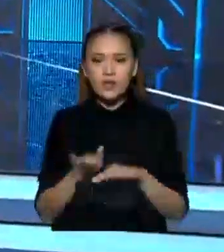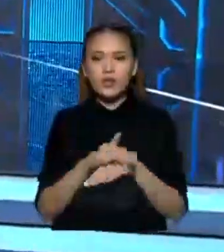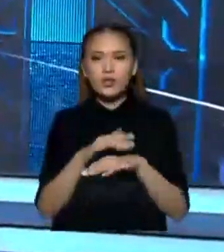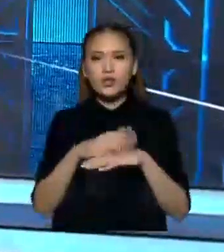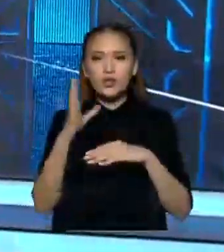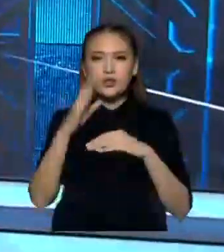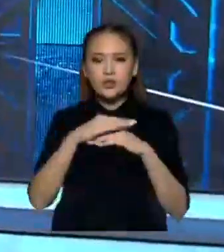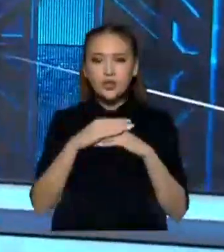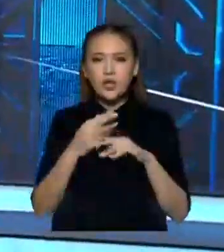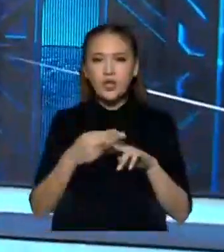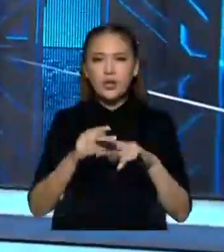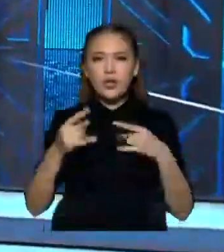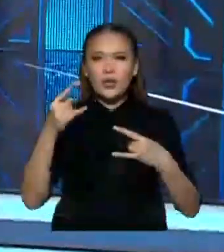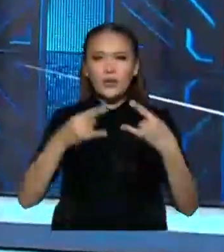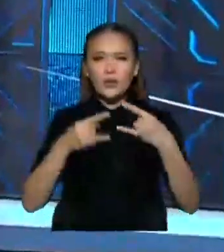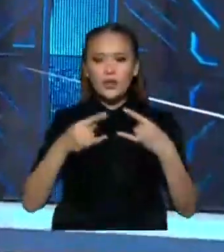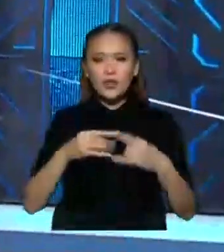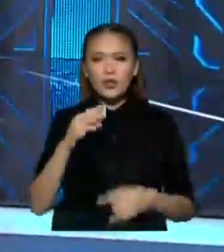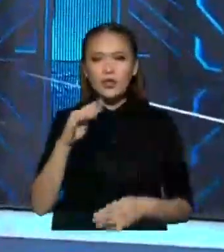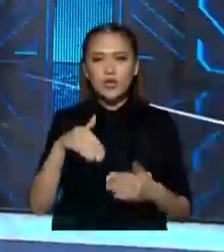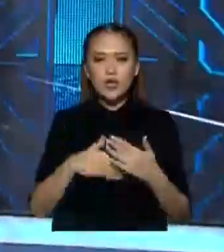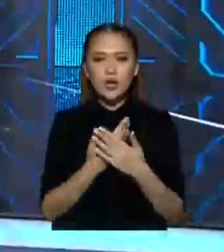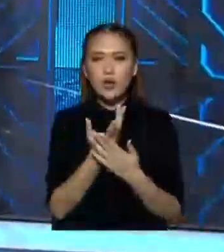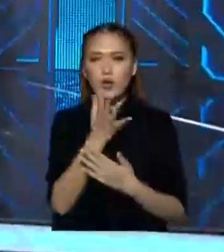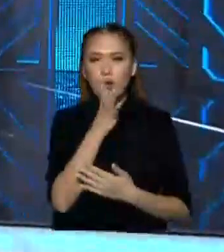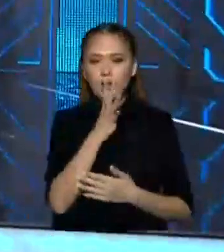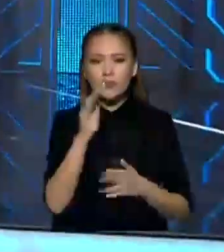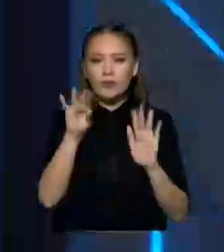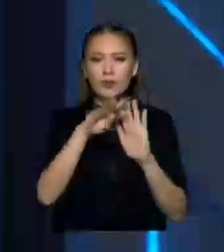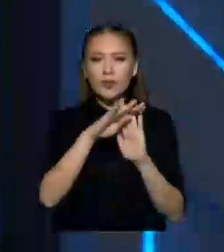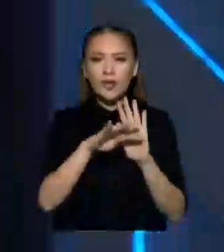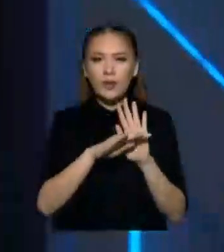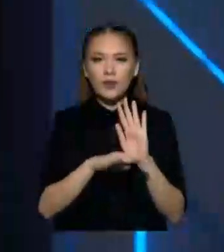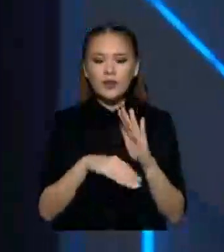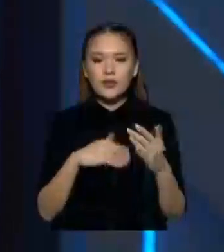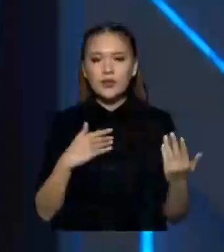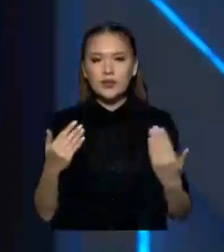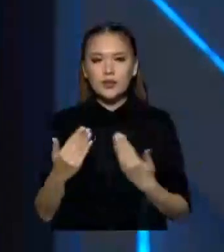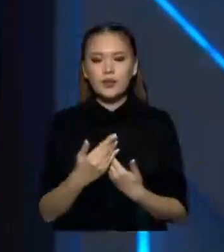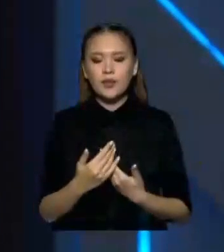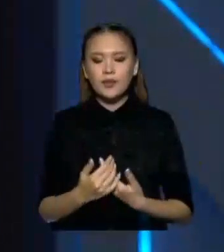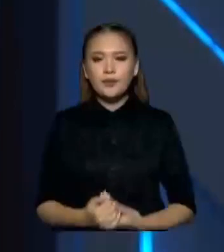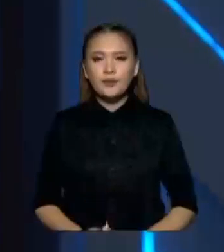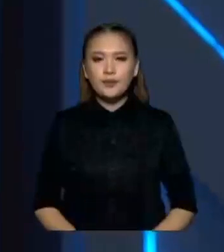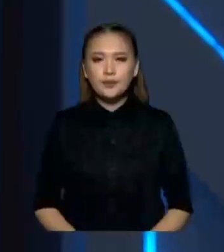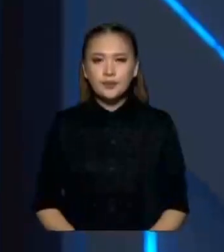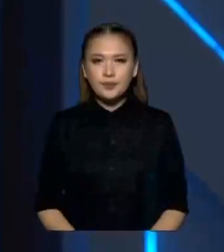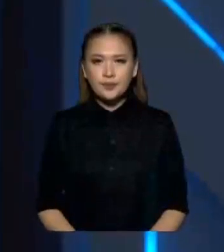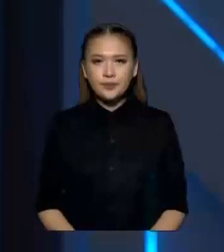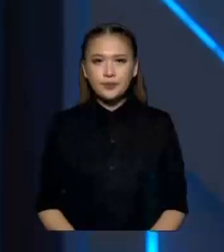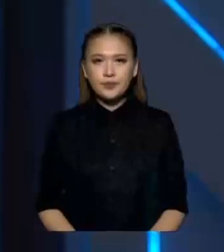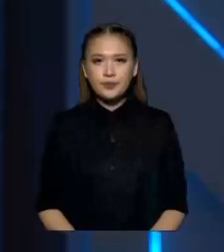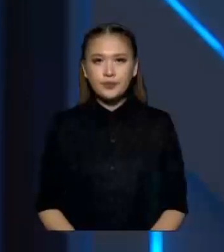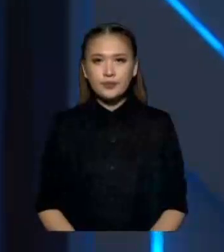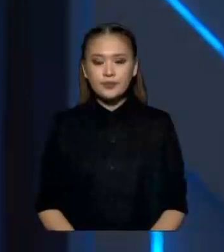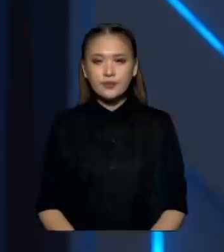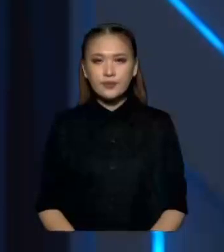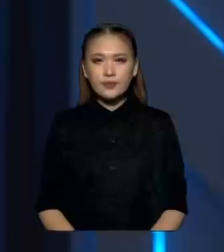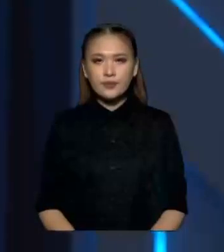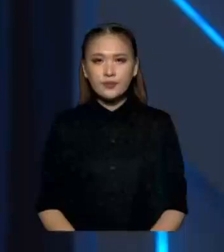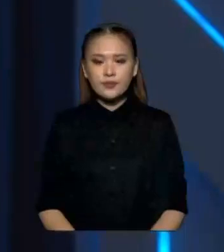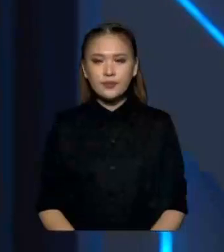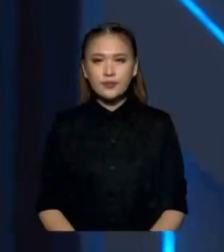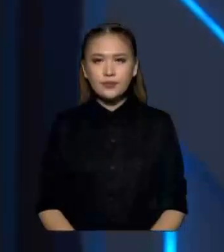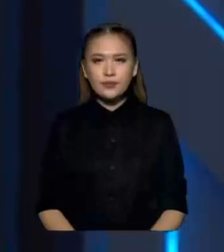Қайырлы кеш, тікелей эфирде ақпараттық сараптамалық жаңа уақыт бағдарламасы. Сіздермен әдеттегідей Бақыт Шойынбек және сурда аудармашы